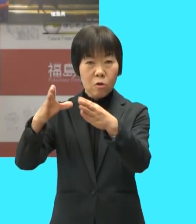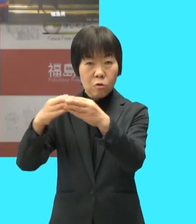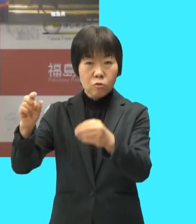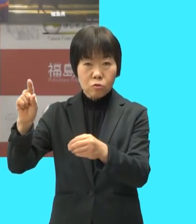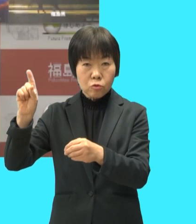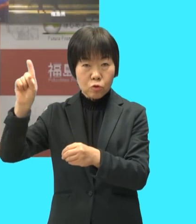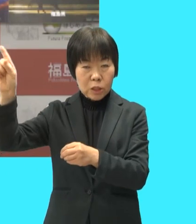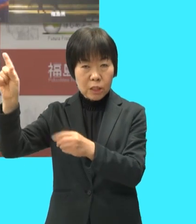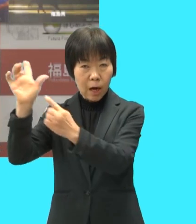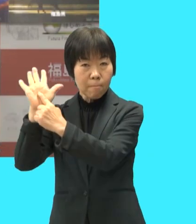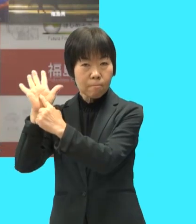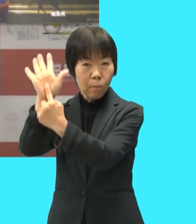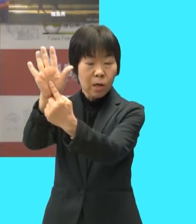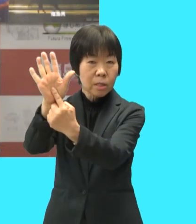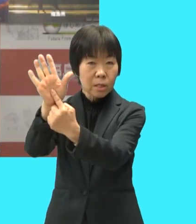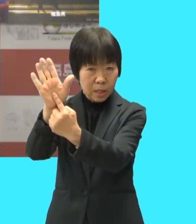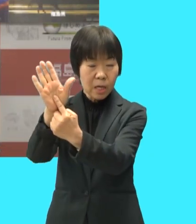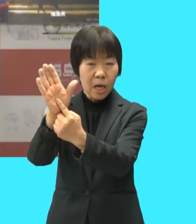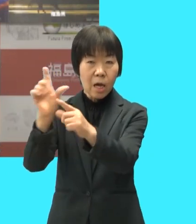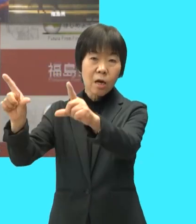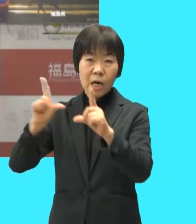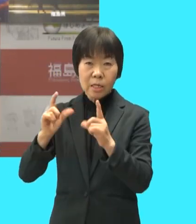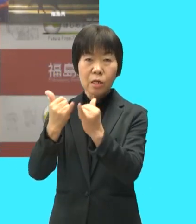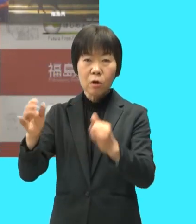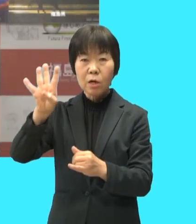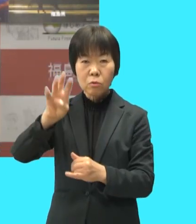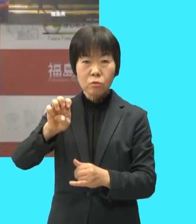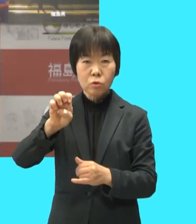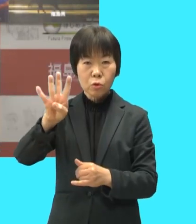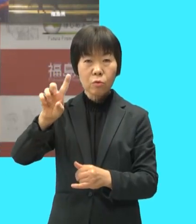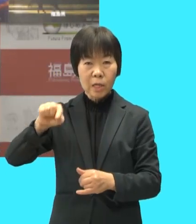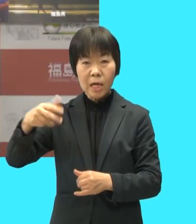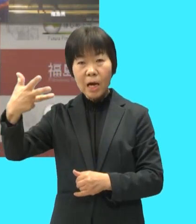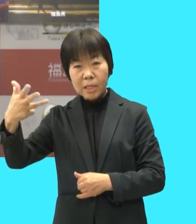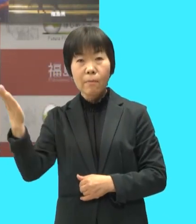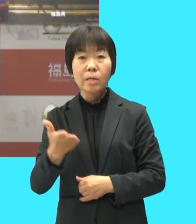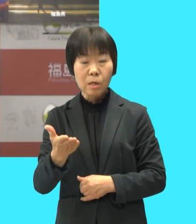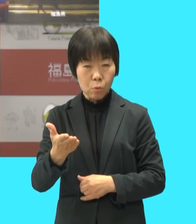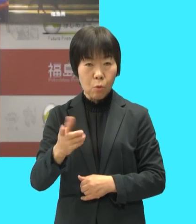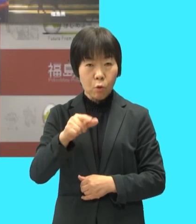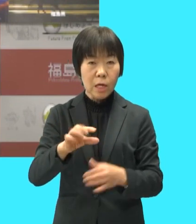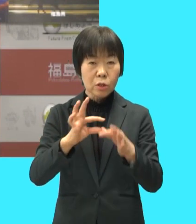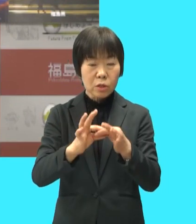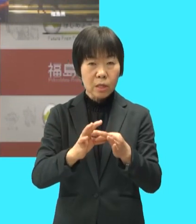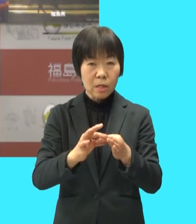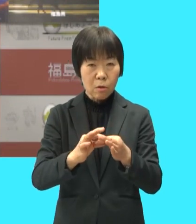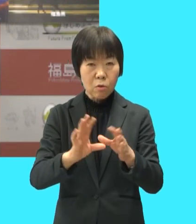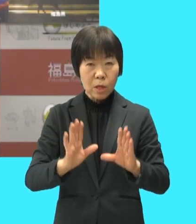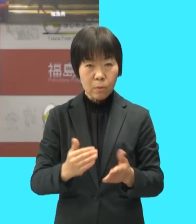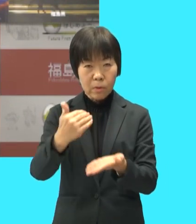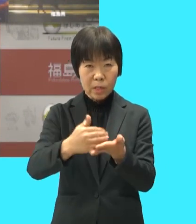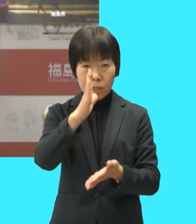がより前面にというような回答された方が 44.8% に上りました。これについての受け止めをまずお聞かせください